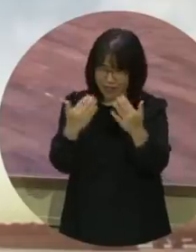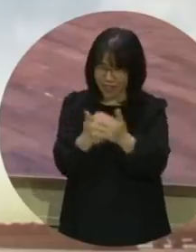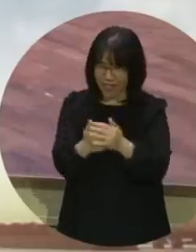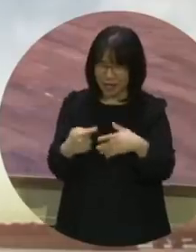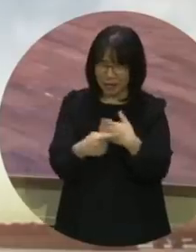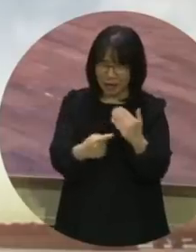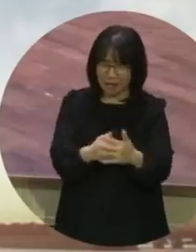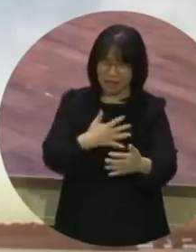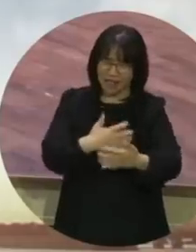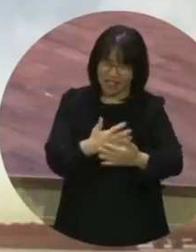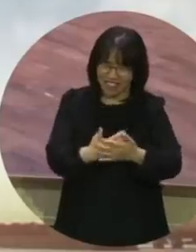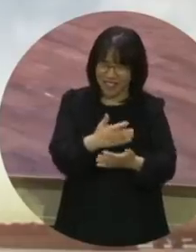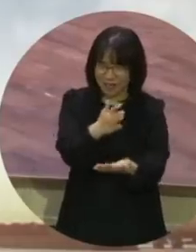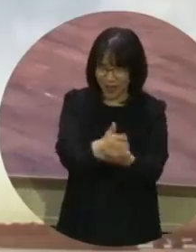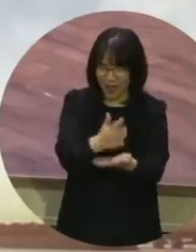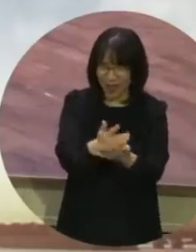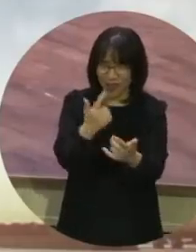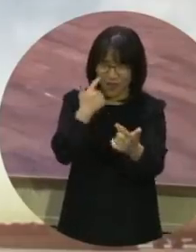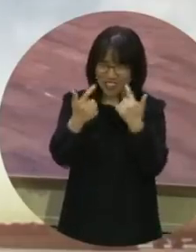불안해하지 말고 생각하면서